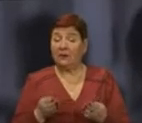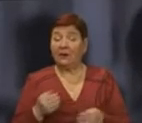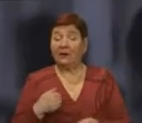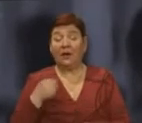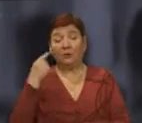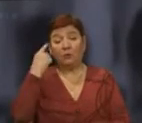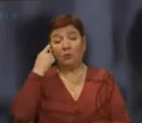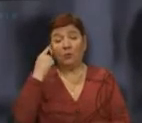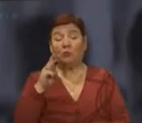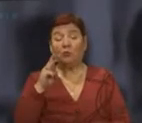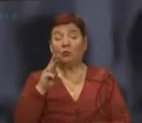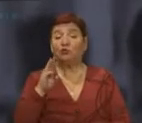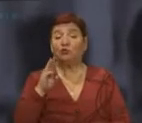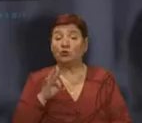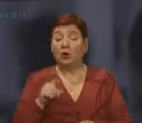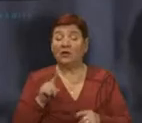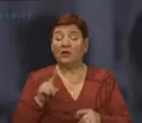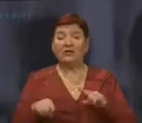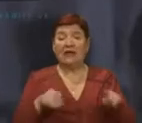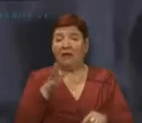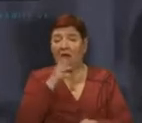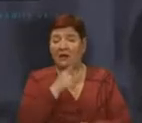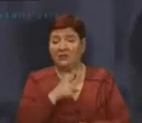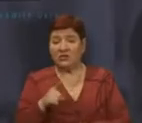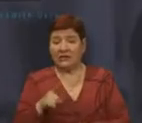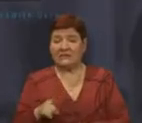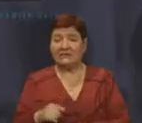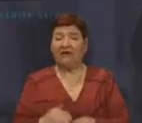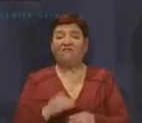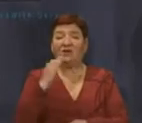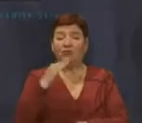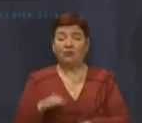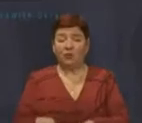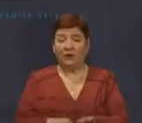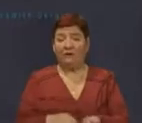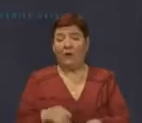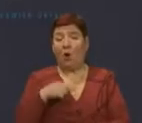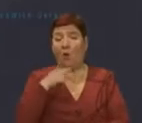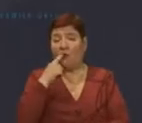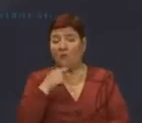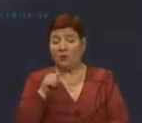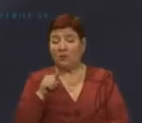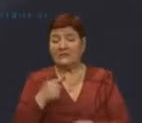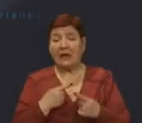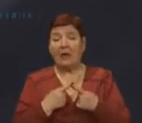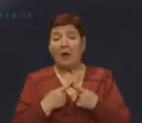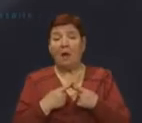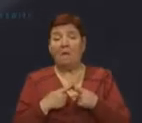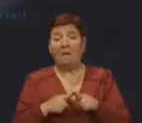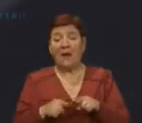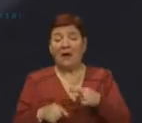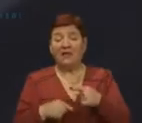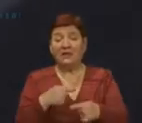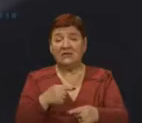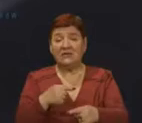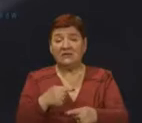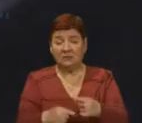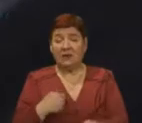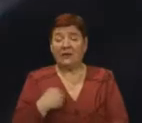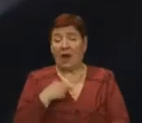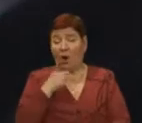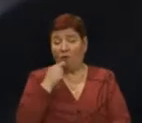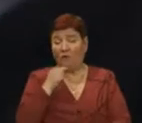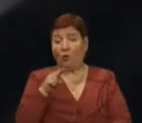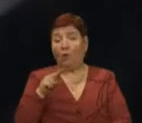думаю, що через деякий час на більш найвищому рівні ми обговоримо цей механізм. Це я зараз говорю